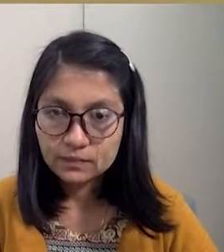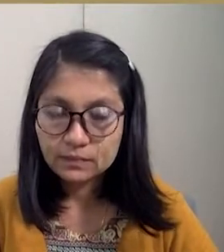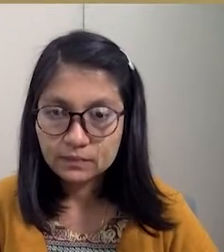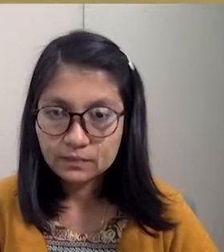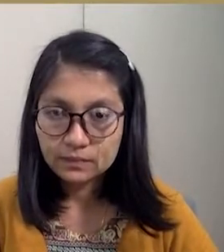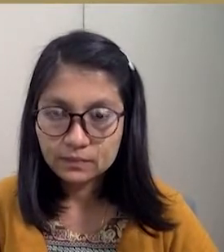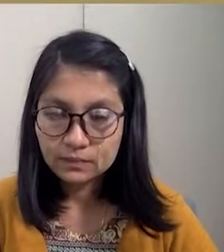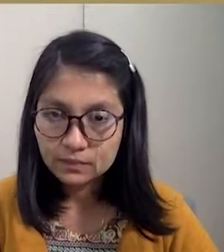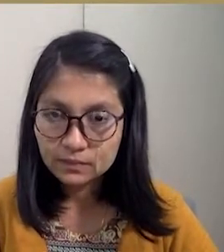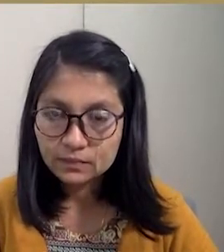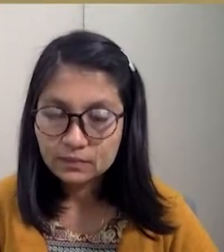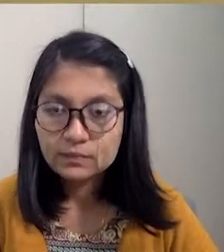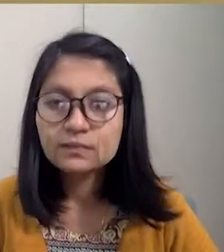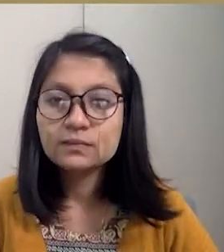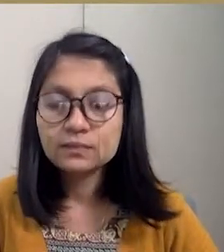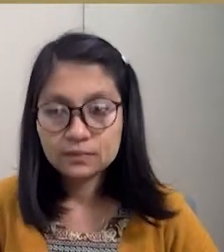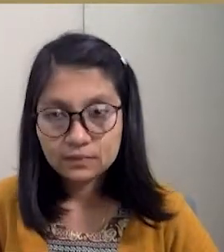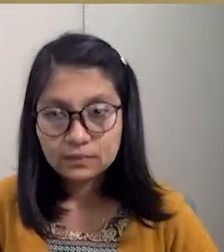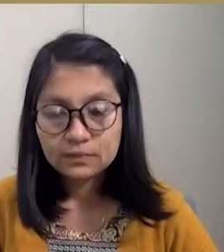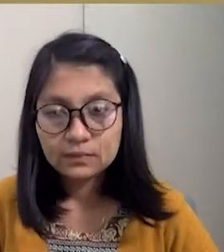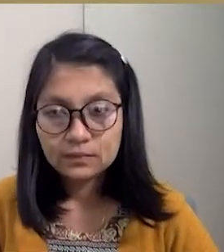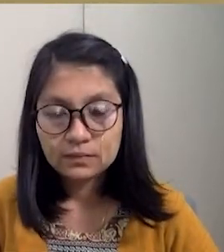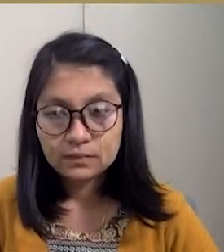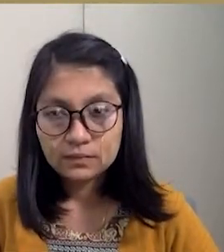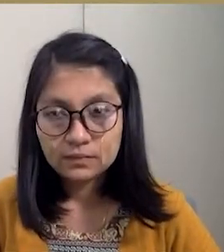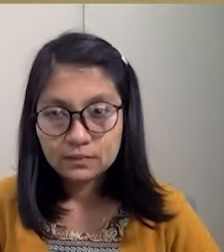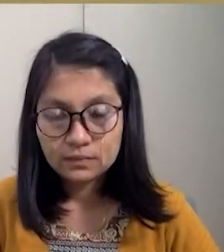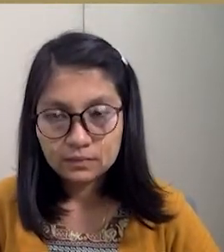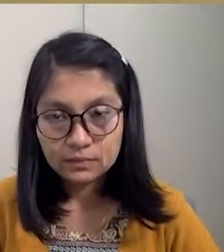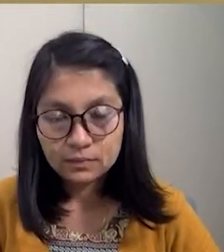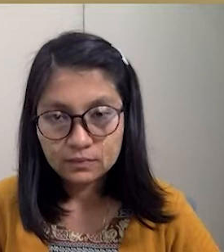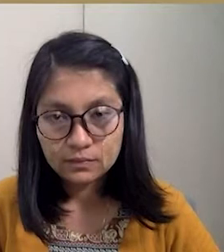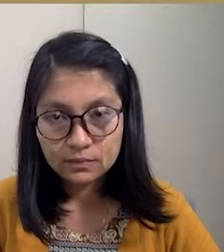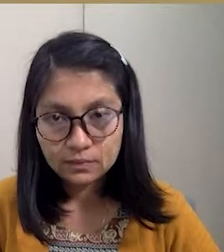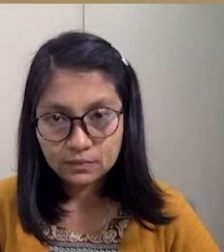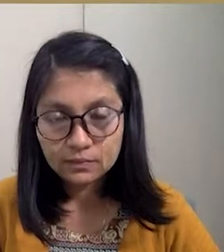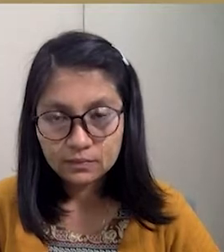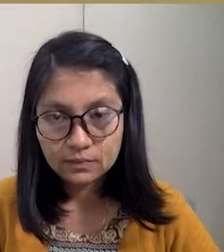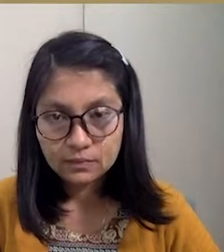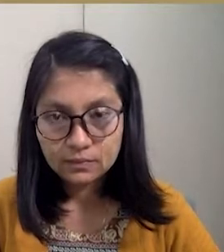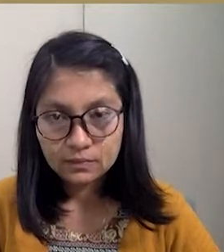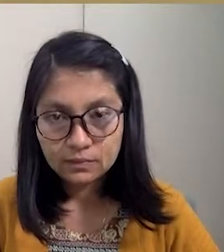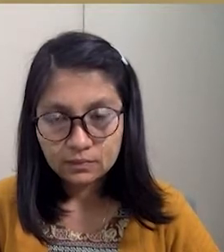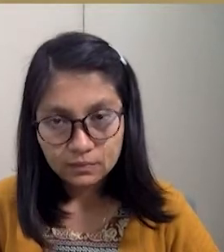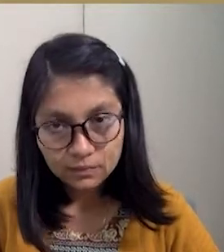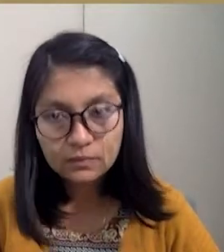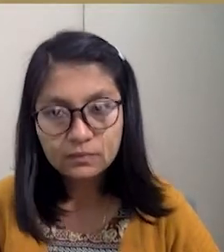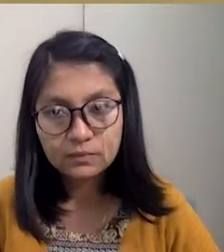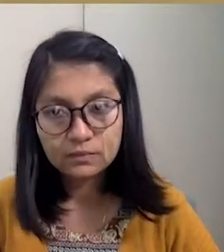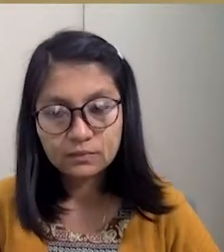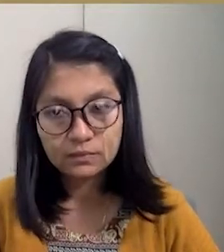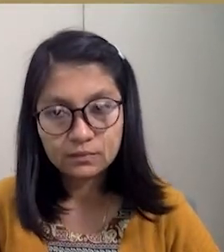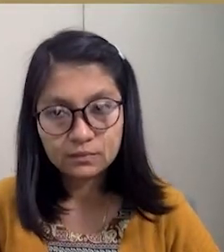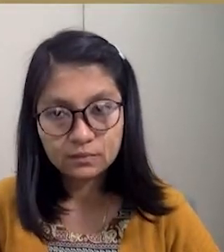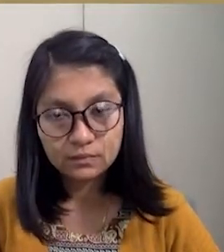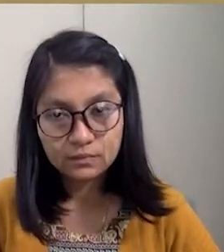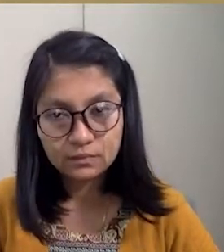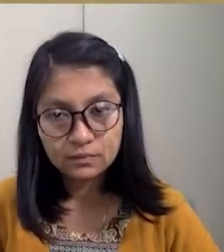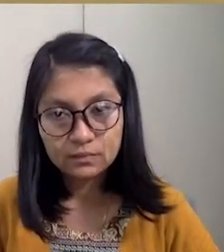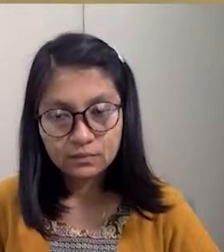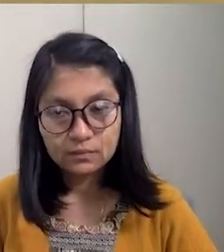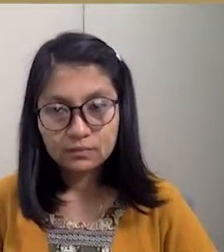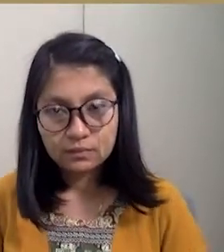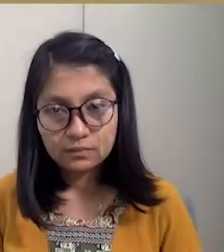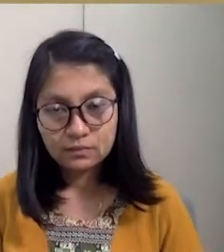က်ကအာကျွန်တော်တို့ပြောလို့ရတာဟိုတခြားလုပ်ငန်းတွေနဲ့စားရဲဆိုလို့ရှိရင်တော့အခက်အခဲအာသူတို့နေကအ